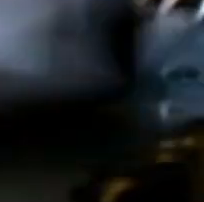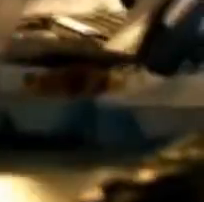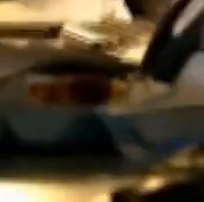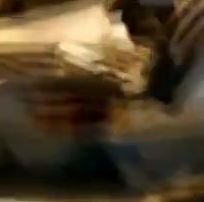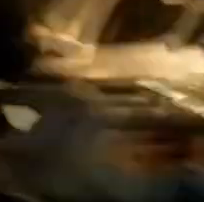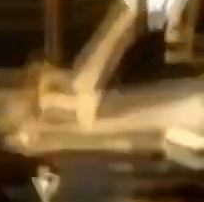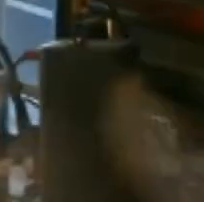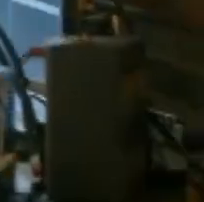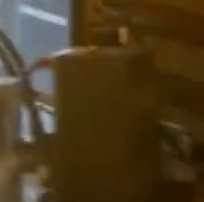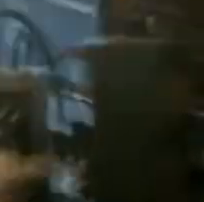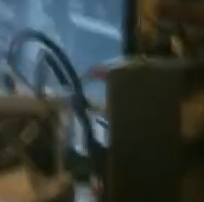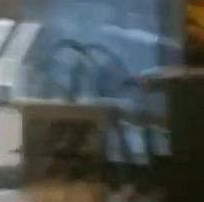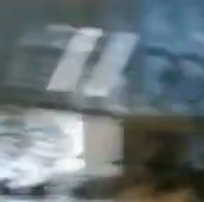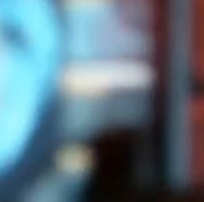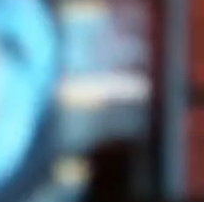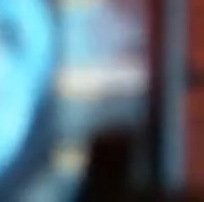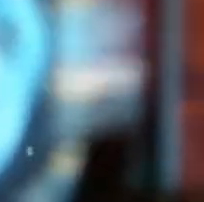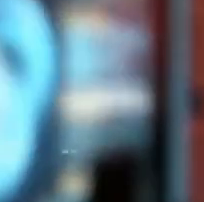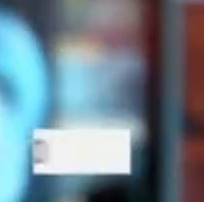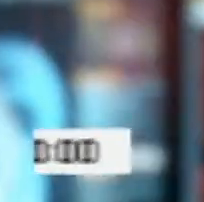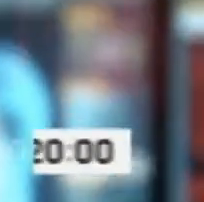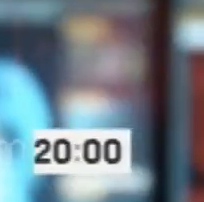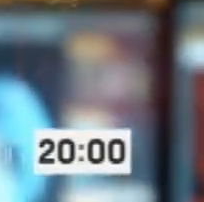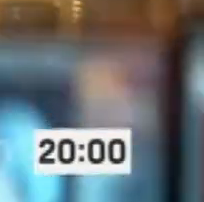საქართველოს პირველ არხზე.